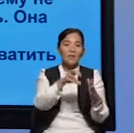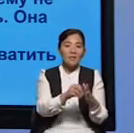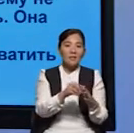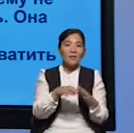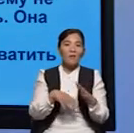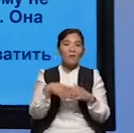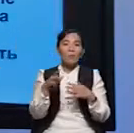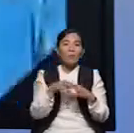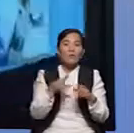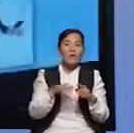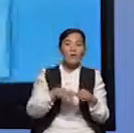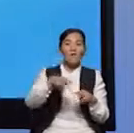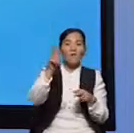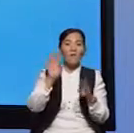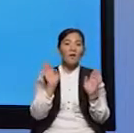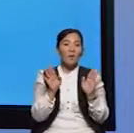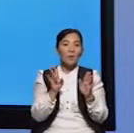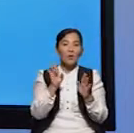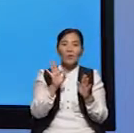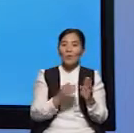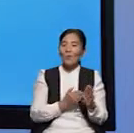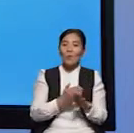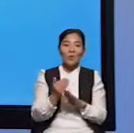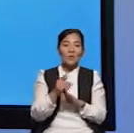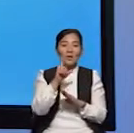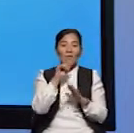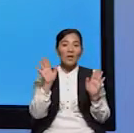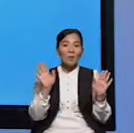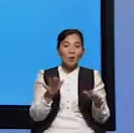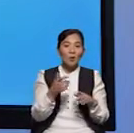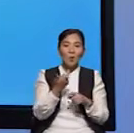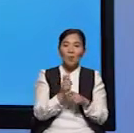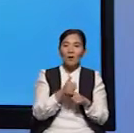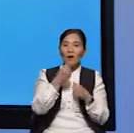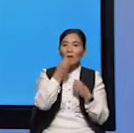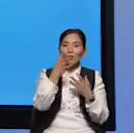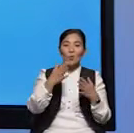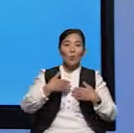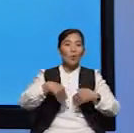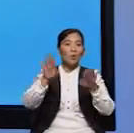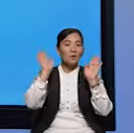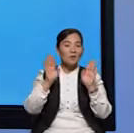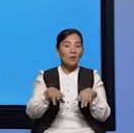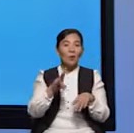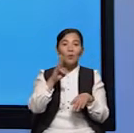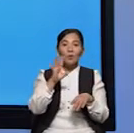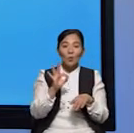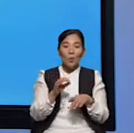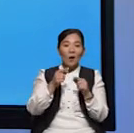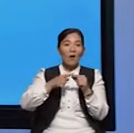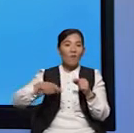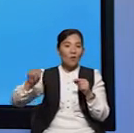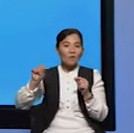перехватить вспорхнувшего воробья. Но поздно, воробей благополучно улетел, правда,